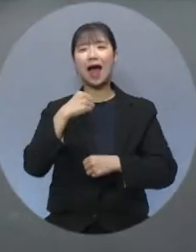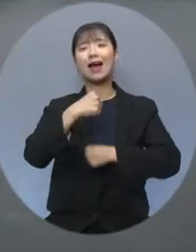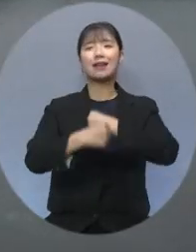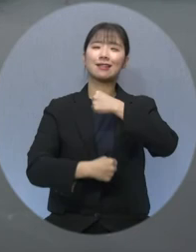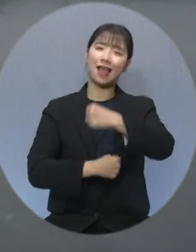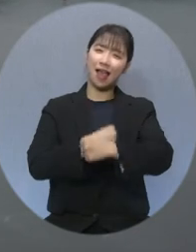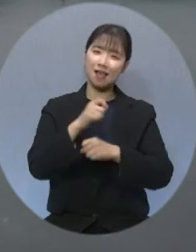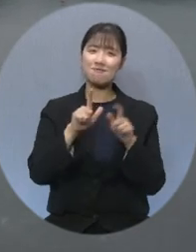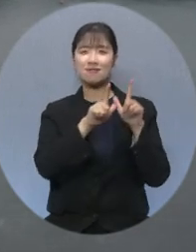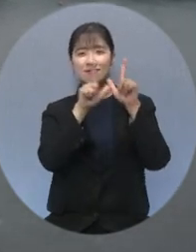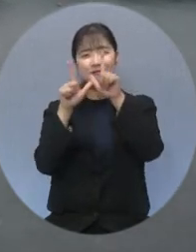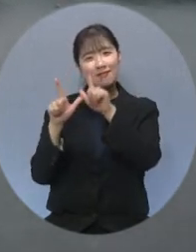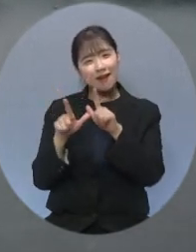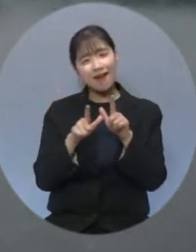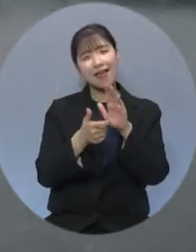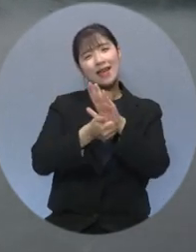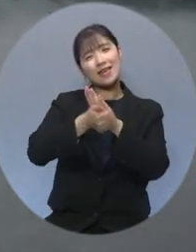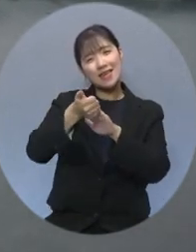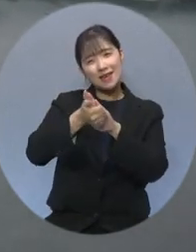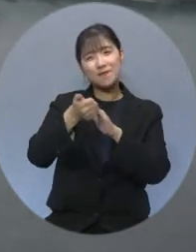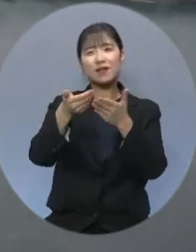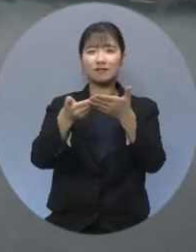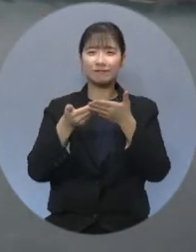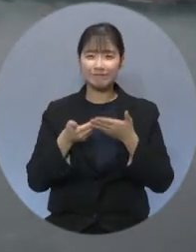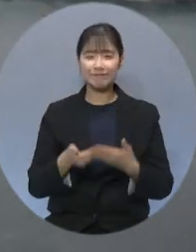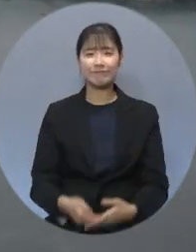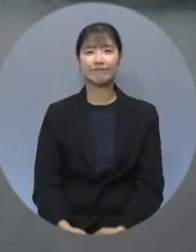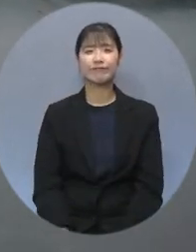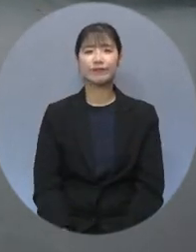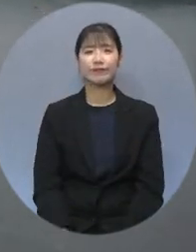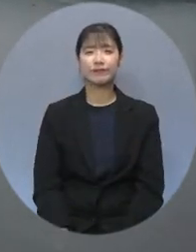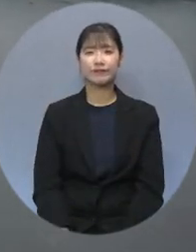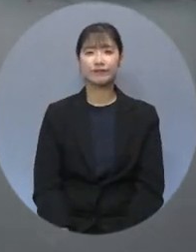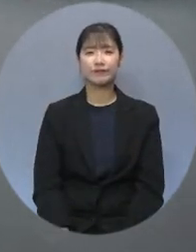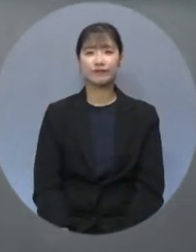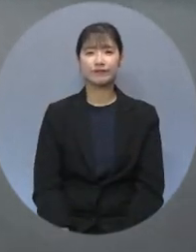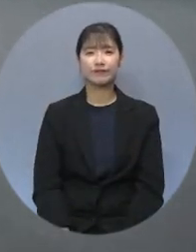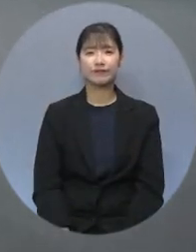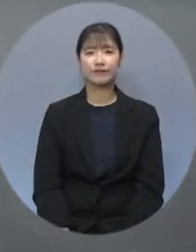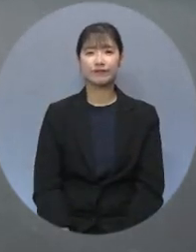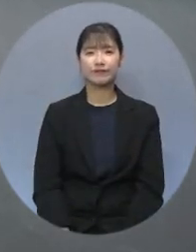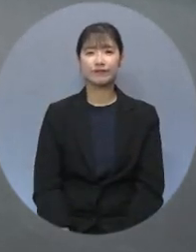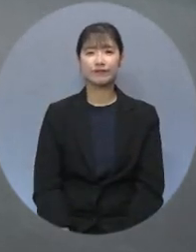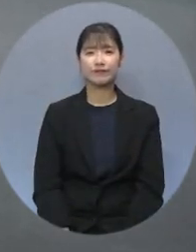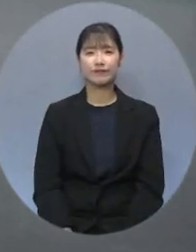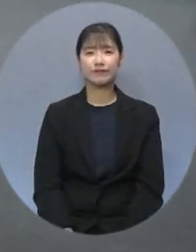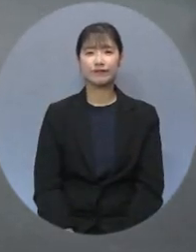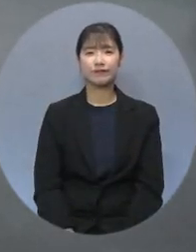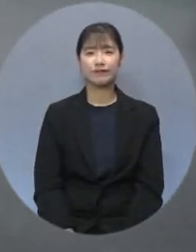살아가기 위한 생각과 희망을 안겨주고 있습니다. 복지TV 뉴스 이소영입니다.